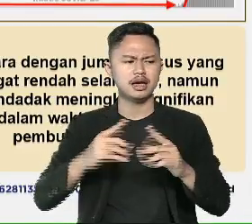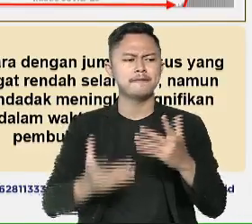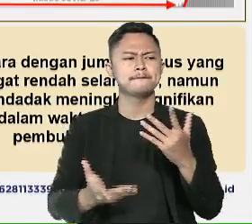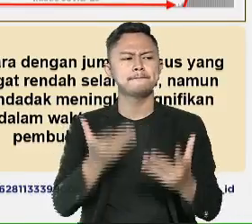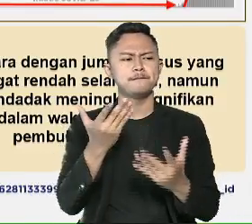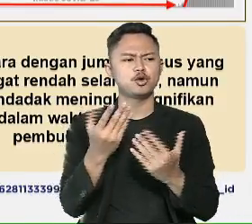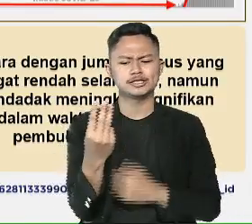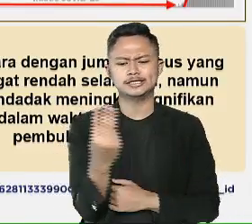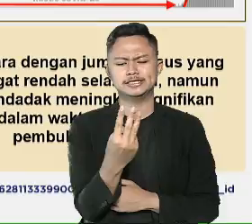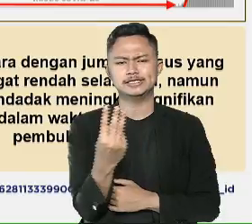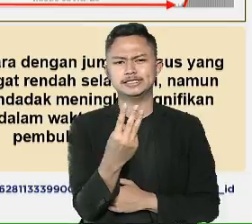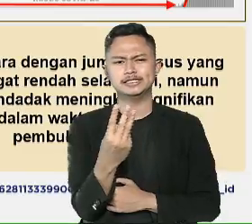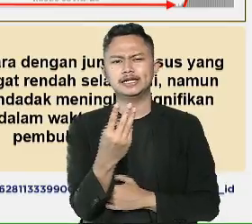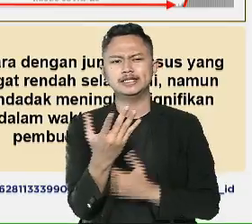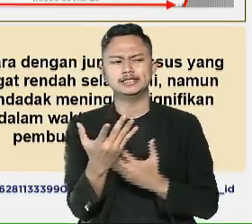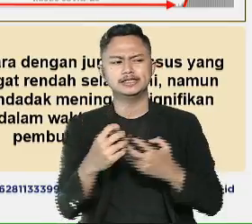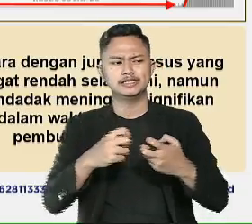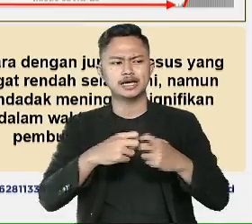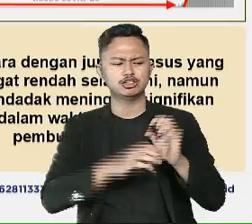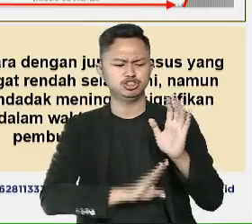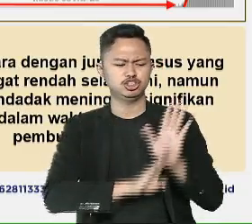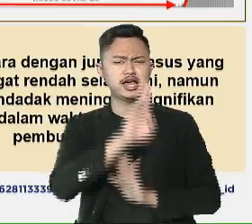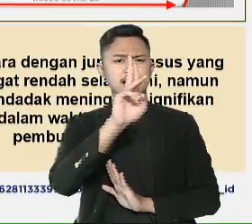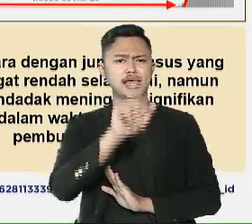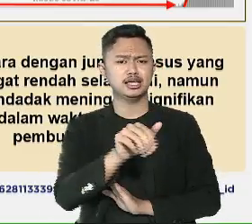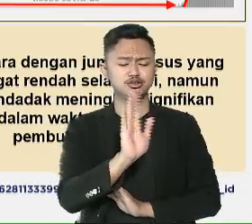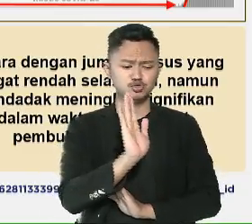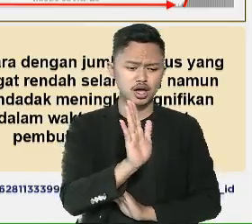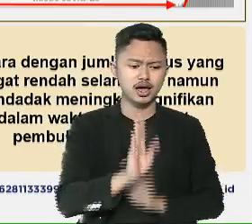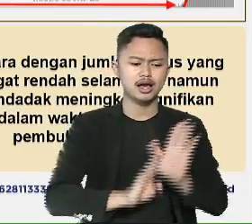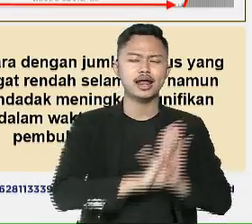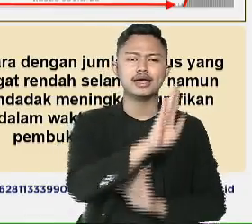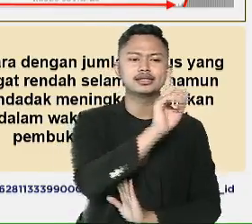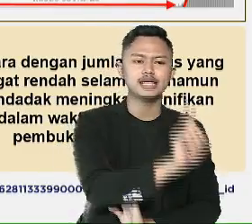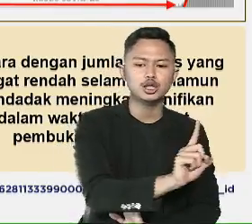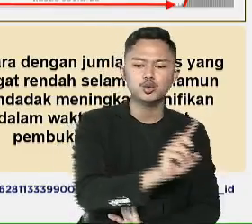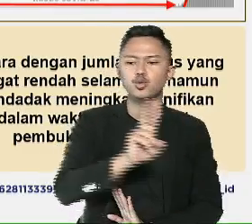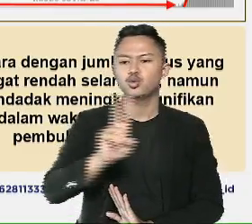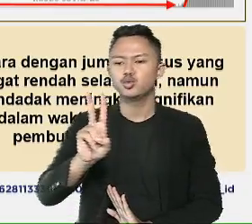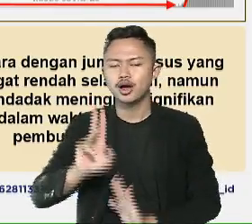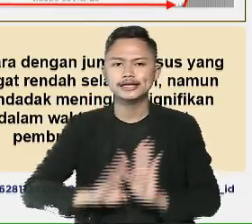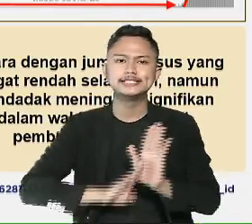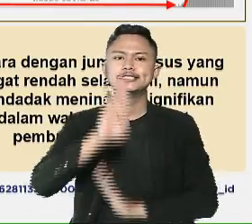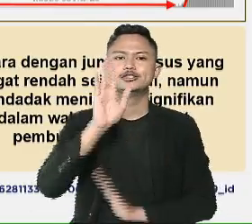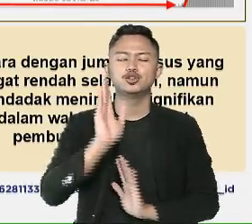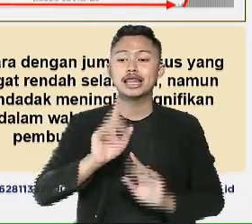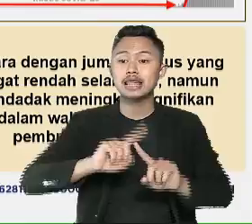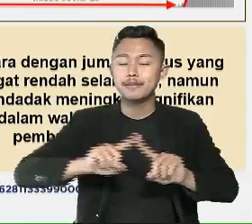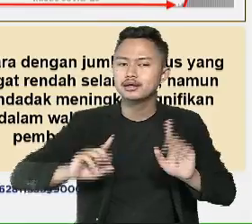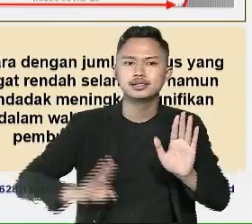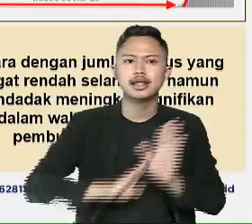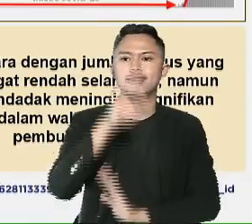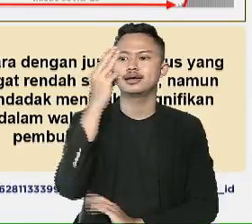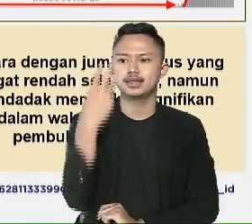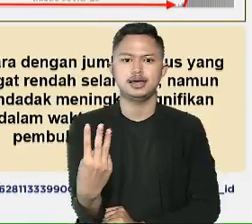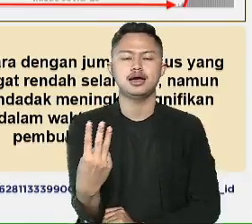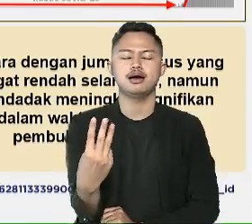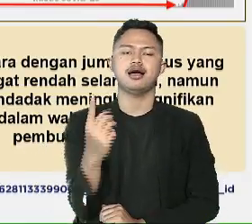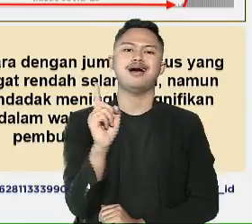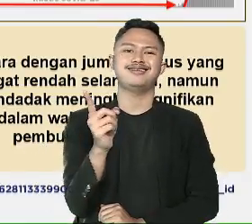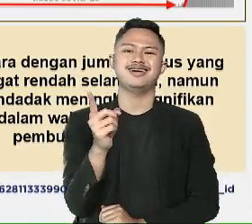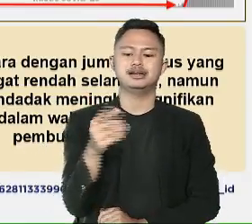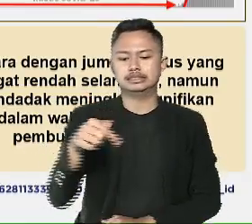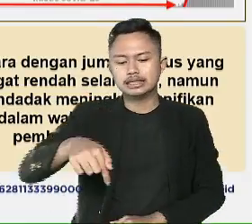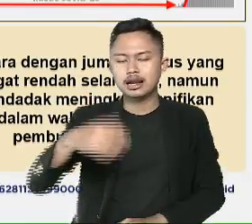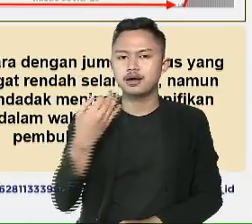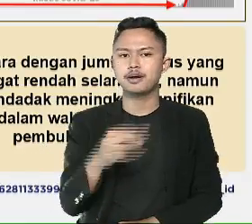meskipun ketiganya telah melewati lonjakan kasus pertama dan kedua, nyatanya lonjakan kasus ketiga masih terjadi baru-baru